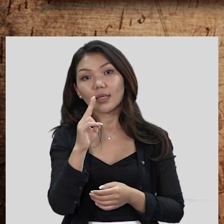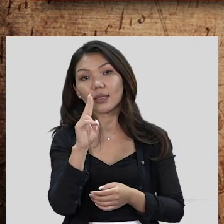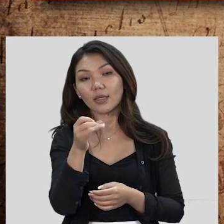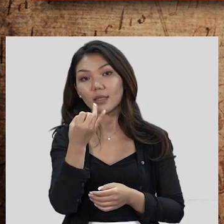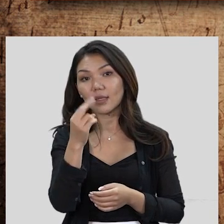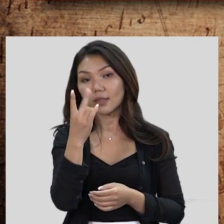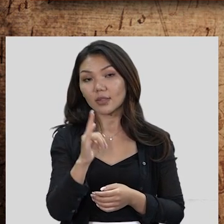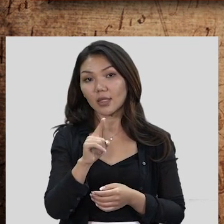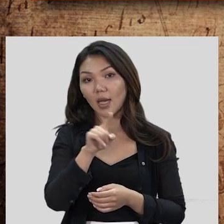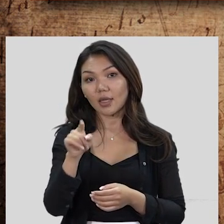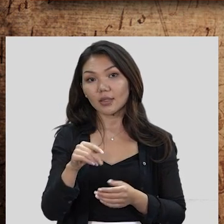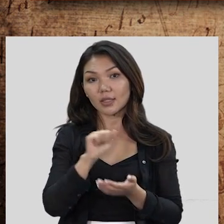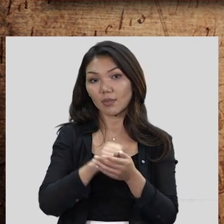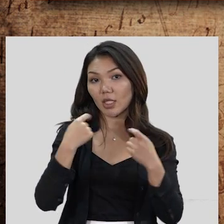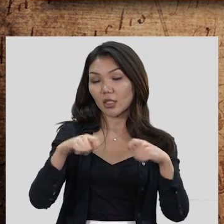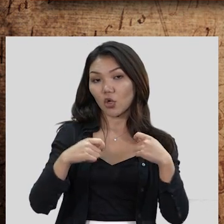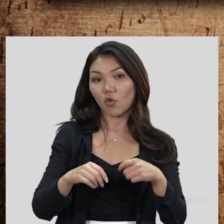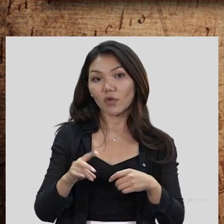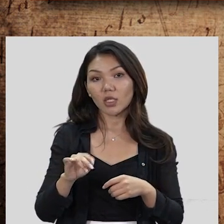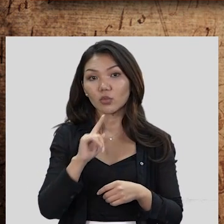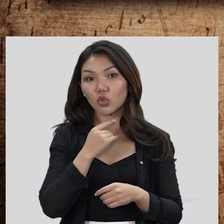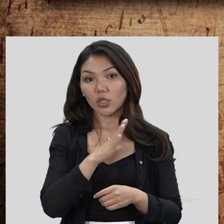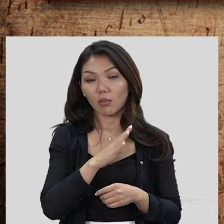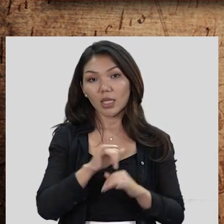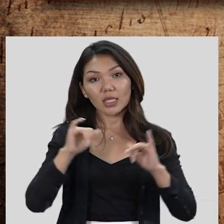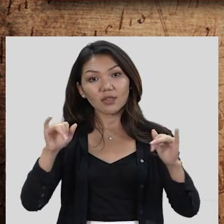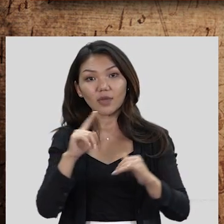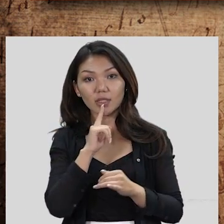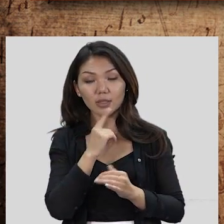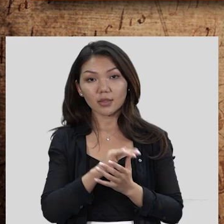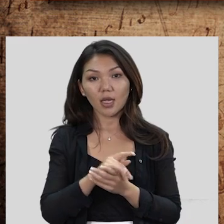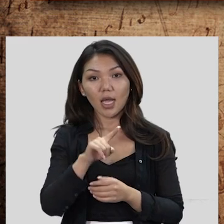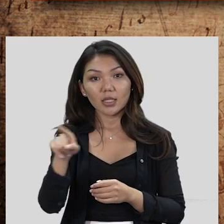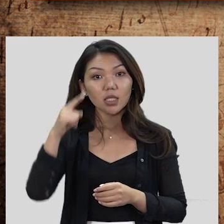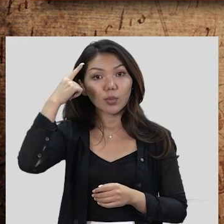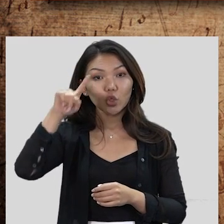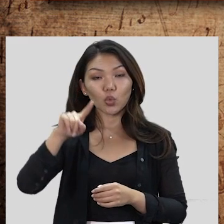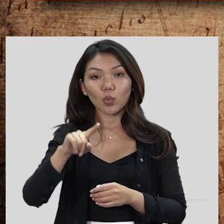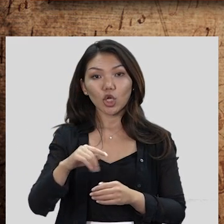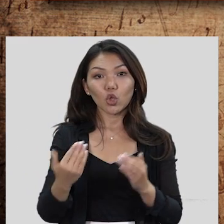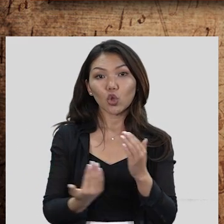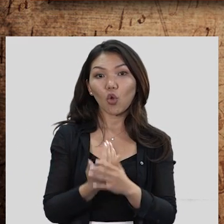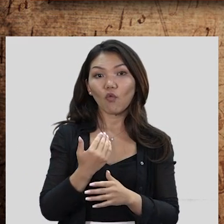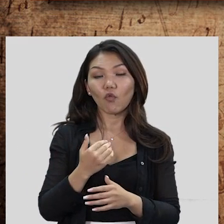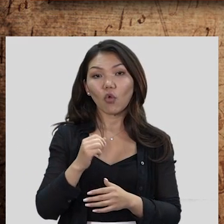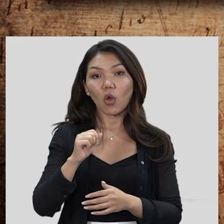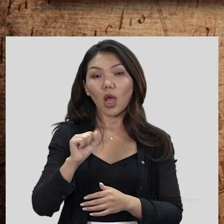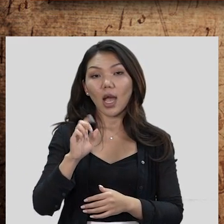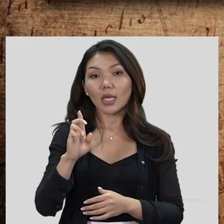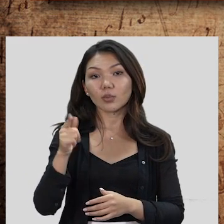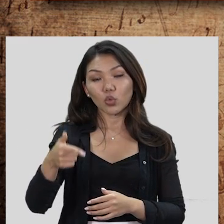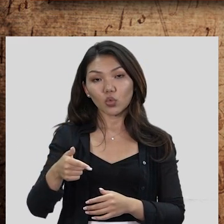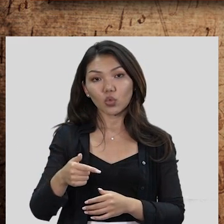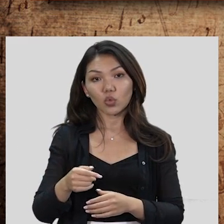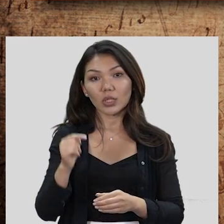сложно писать иероглифы так как это требование мало времени когда они придумали новую азбуку состоявшую из двадцати